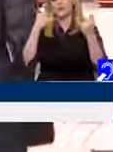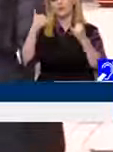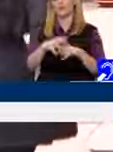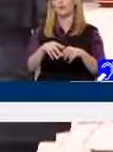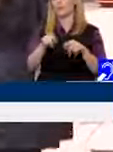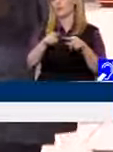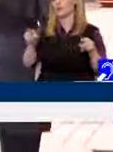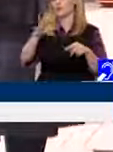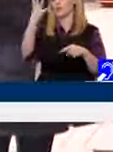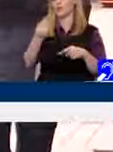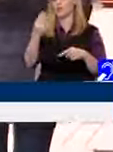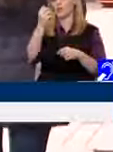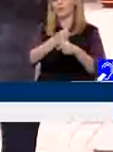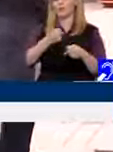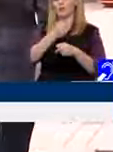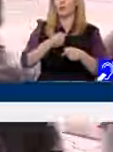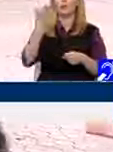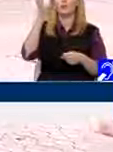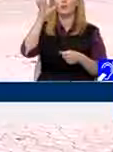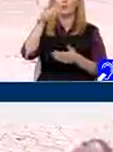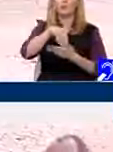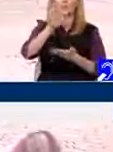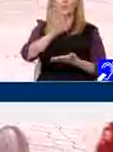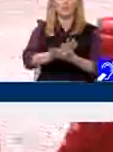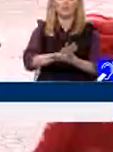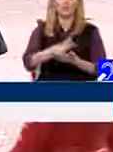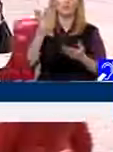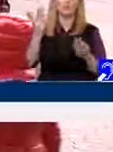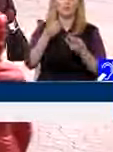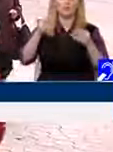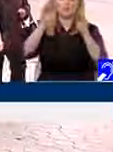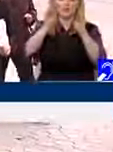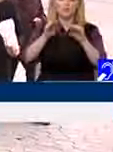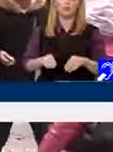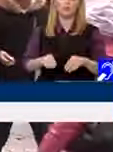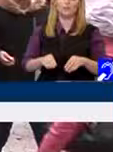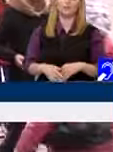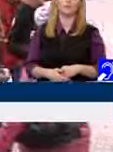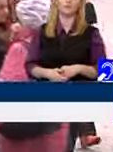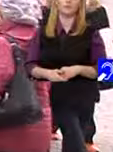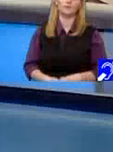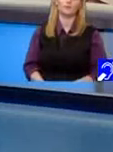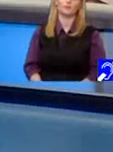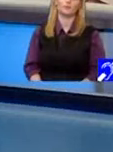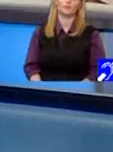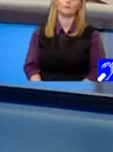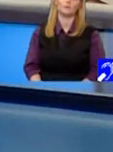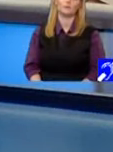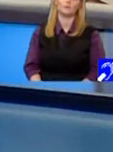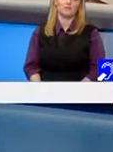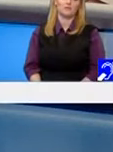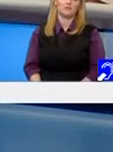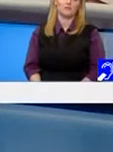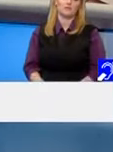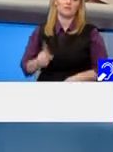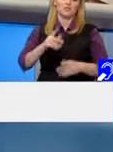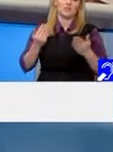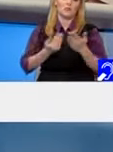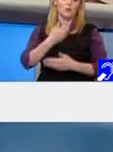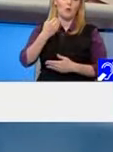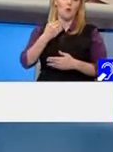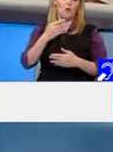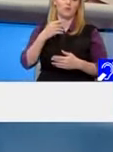5 zile lucrătoare din momentul înregistrării să fie prezentate datele sau actele ce le cerisc. Un aparat de ras